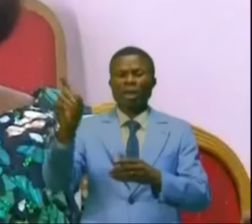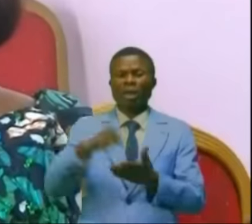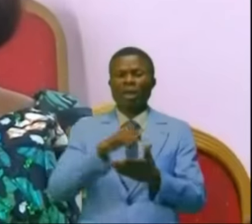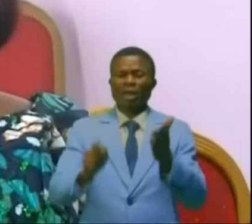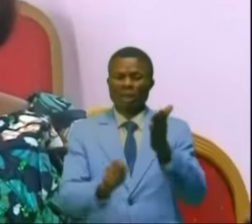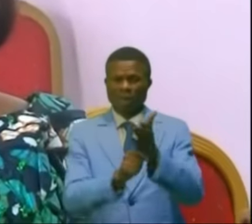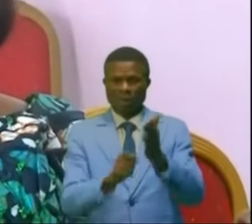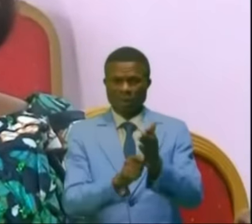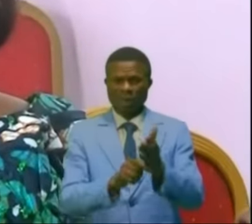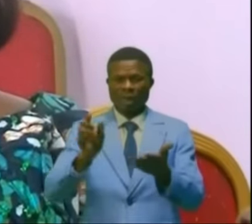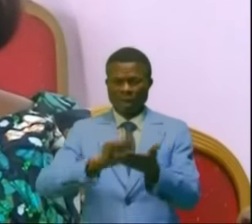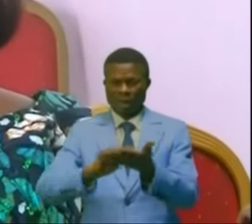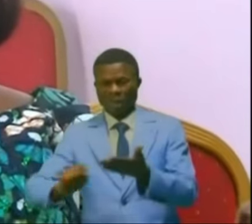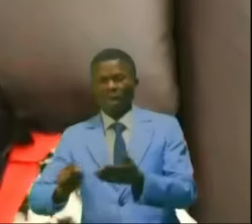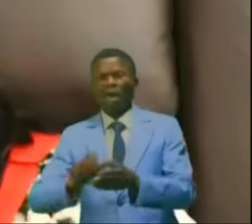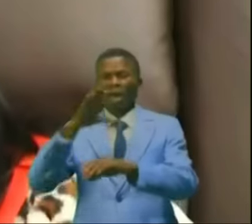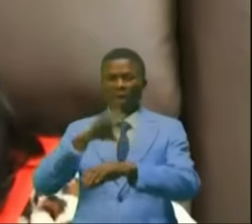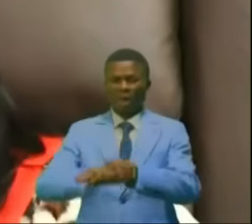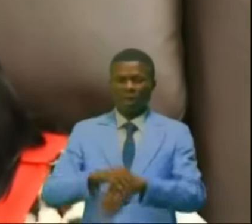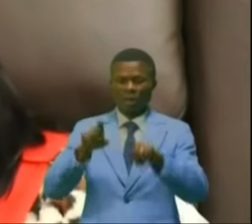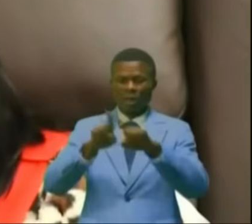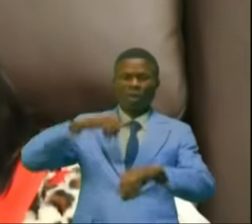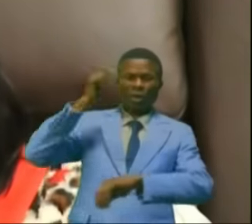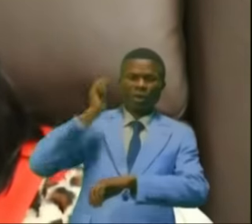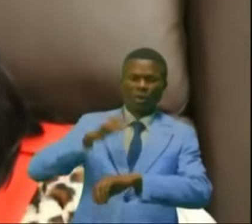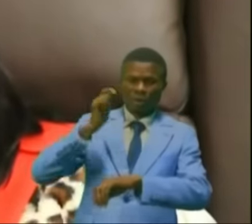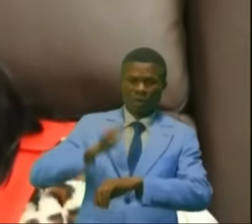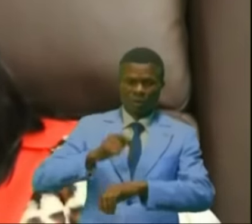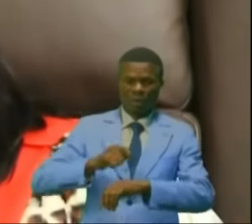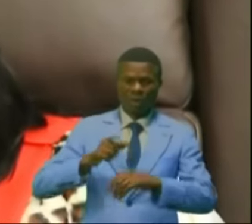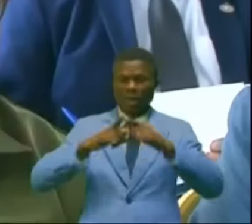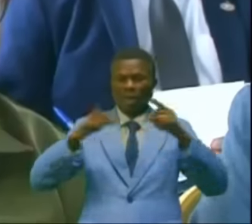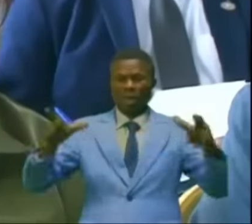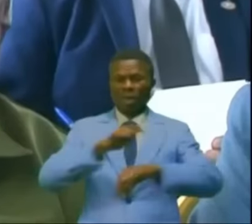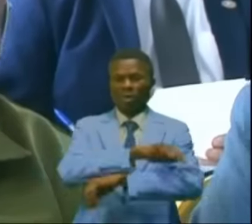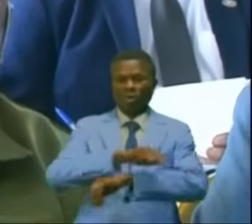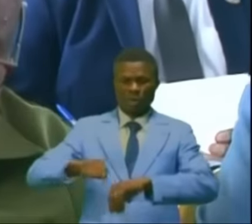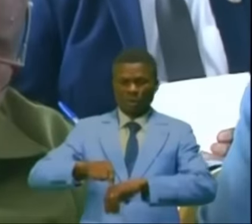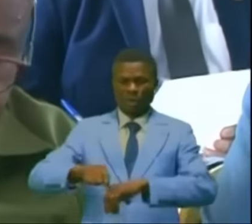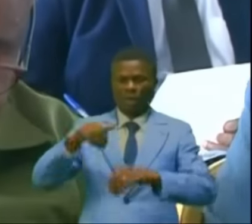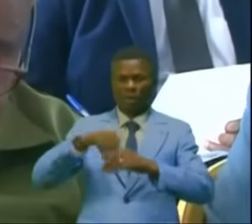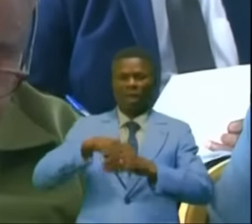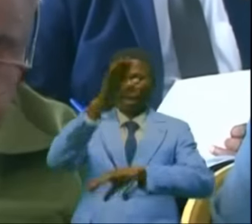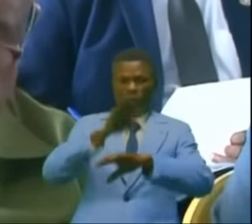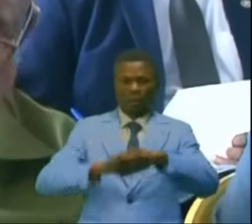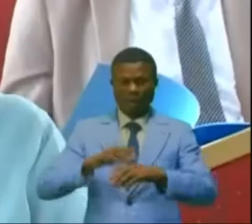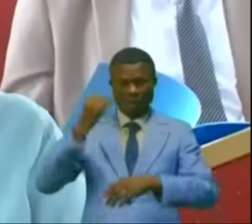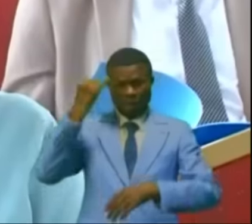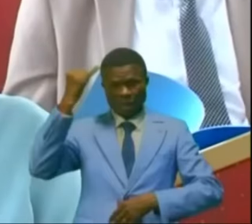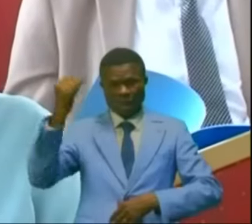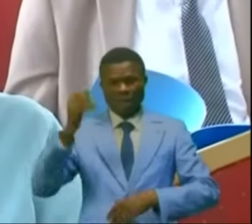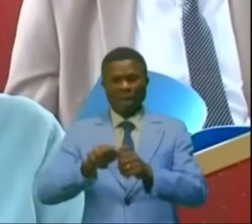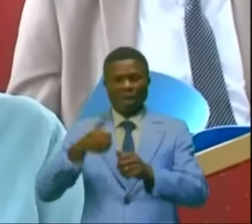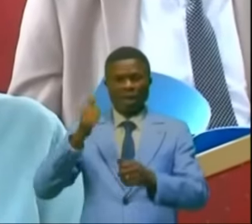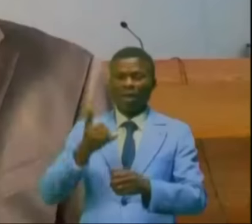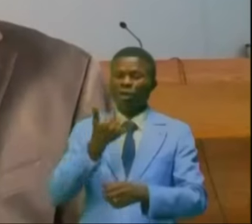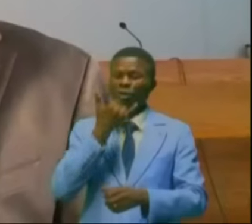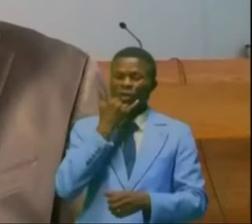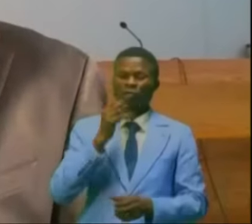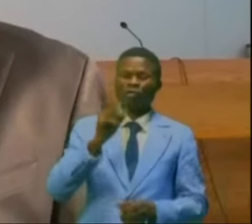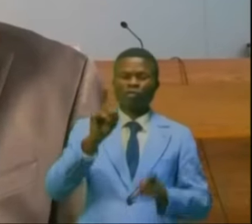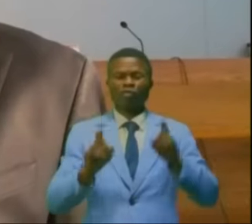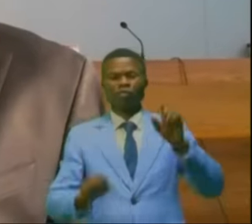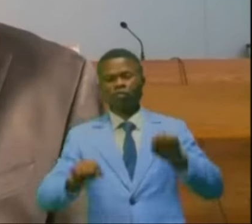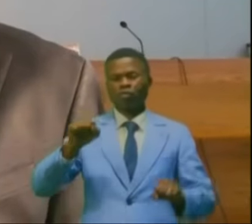techniques de rédaction des arrêts et des jugements pris par les grandes instances au niveau d'appel dans les soucis d'éviter les tâtonnements. La